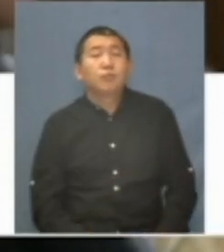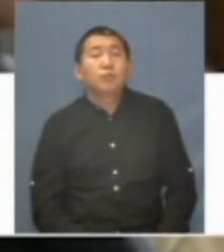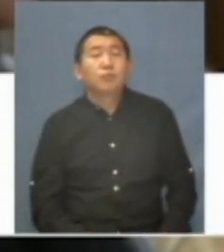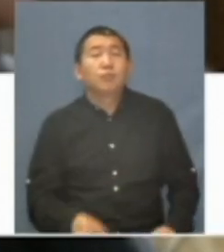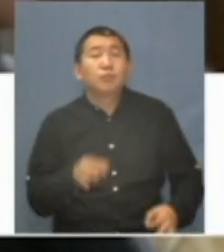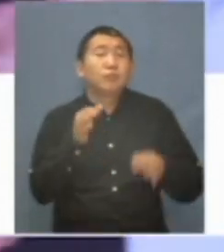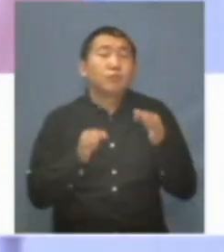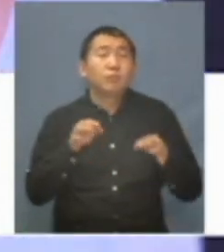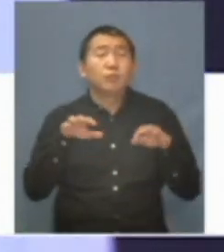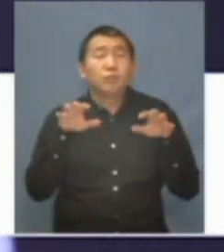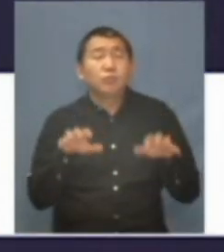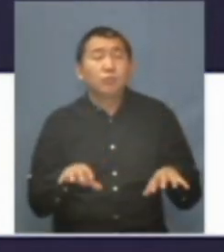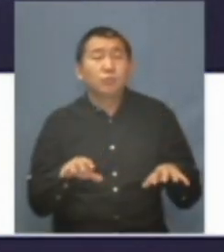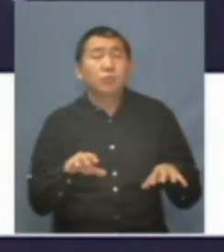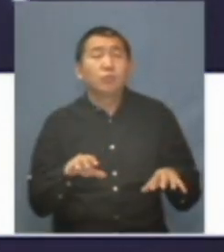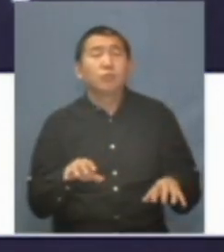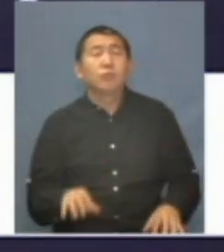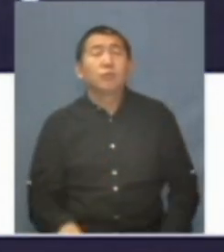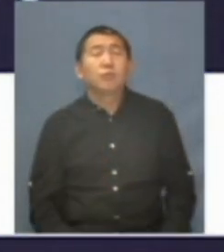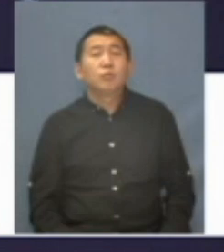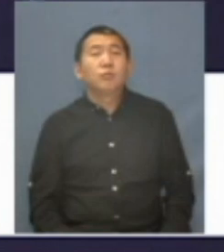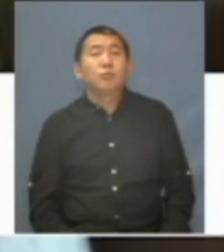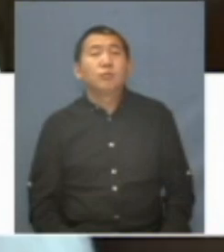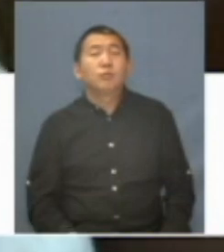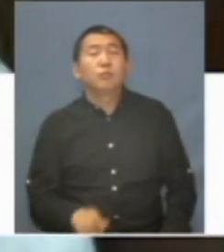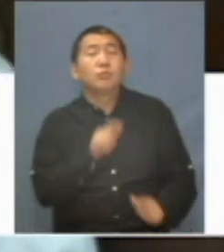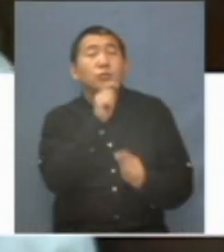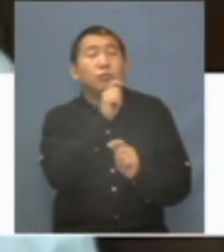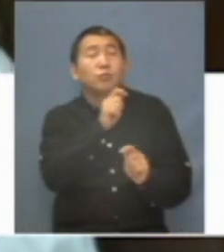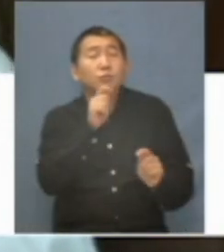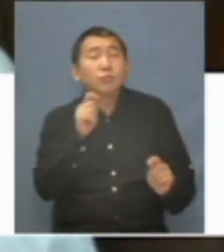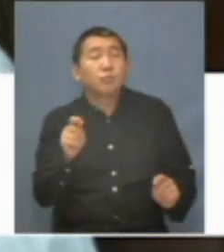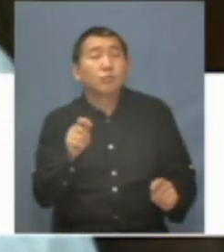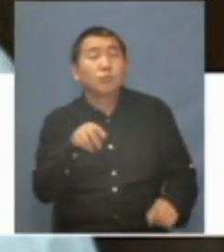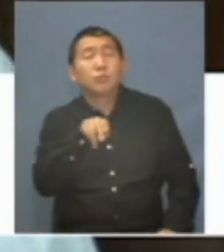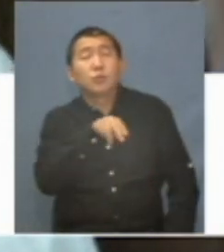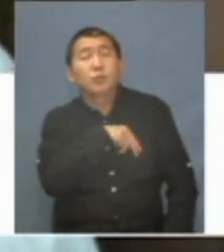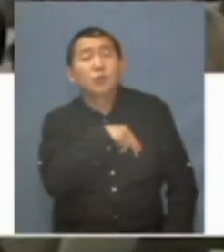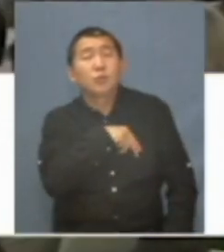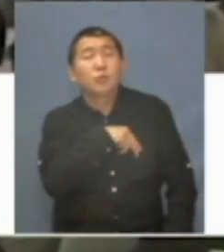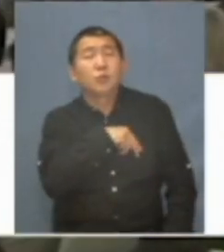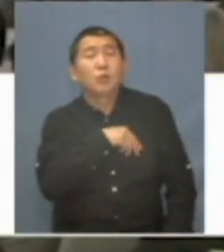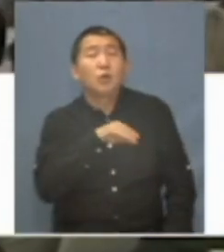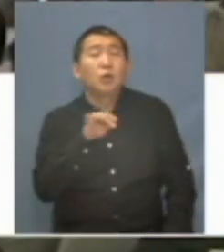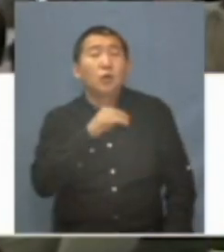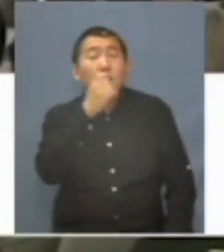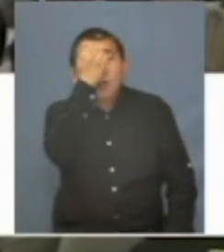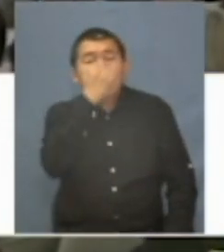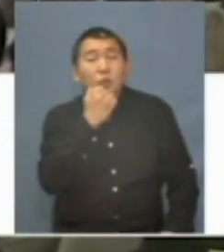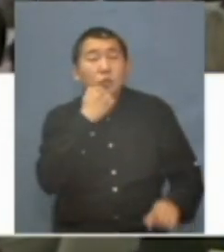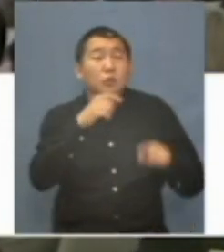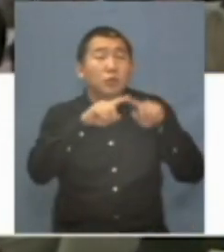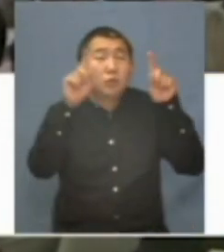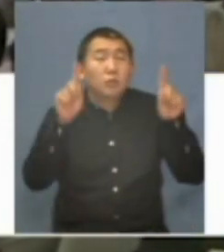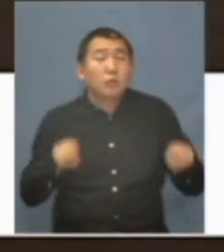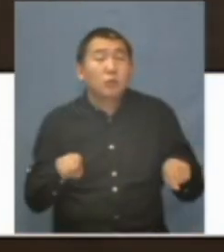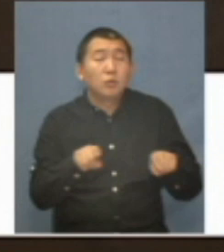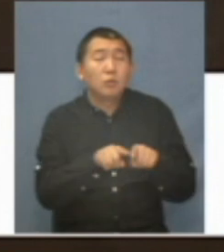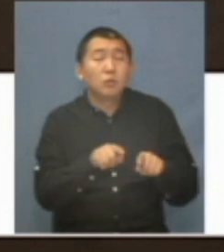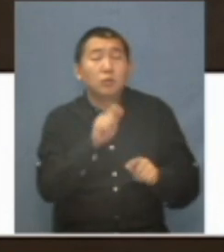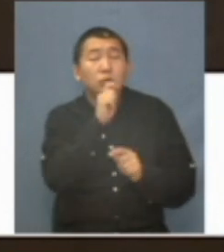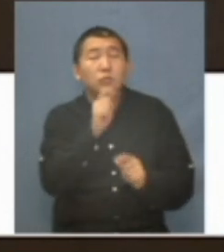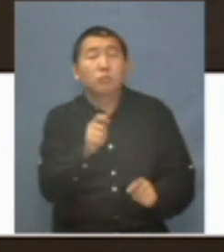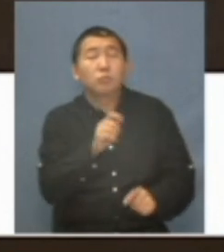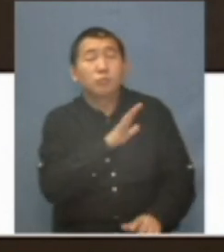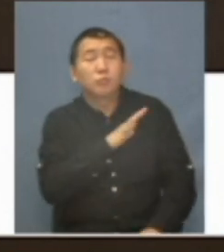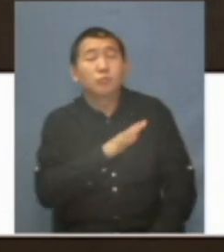судьялары мен сот қызметкерлері ведомстволаралық наградалармен, мерейтойлық медальдармен, алғыс хаттармен және грамоталармен марапатталды. Облыс